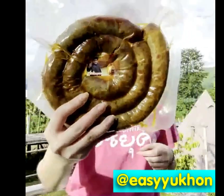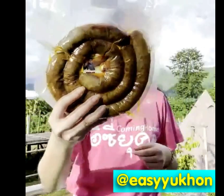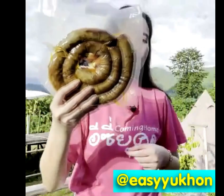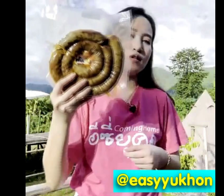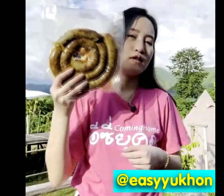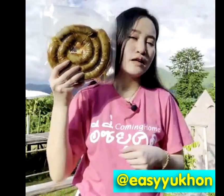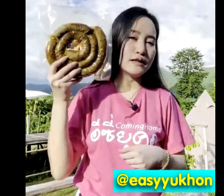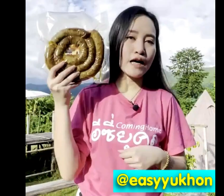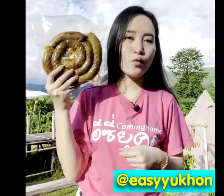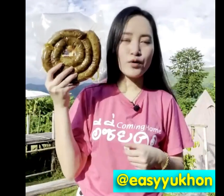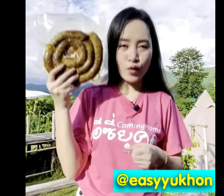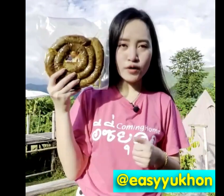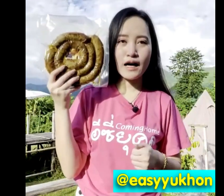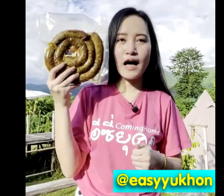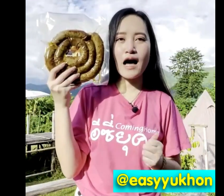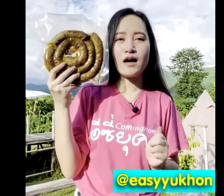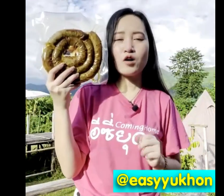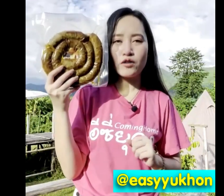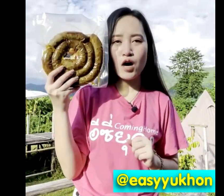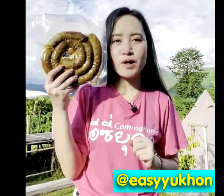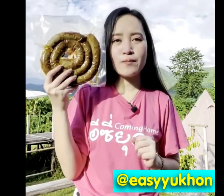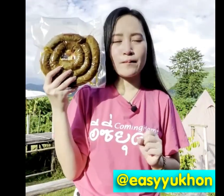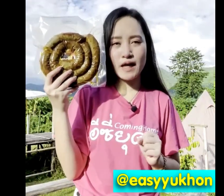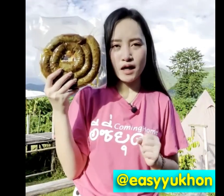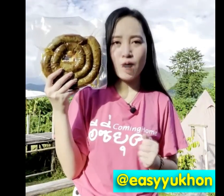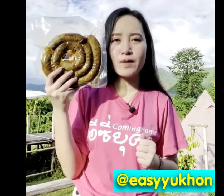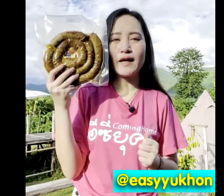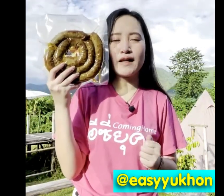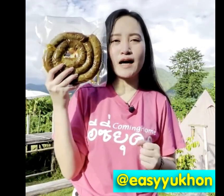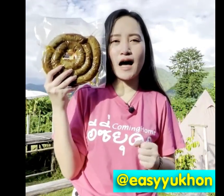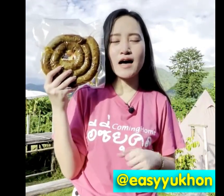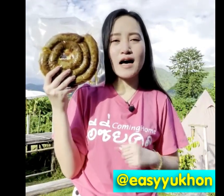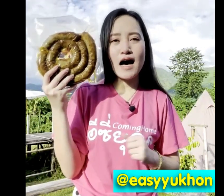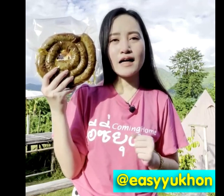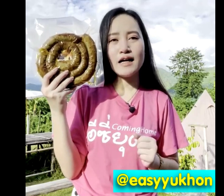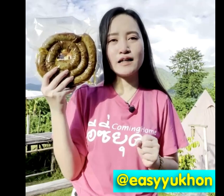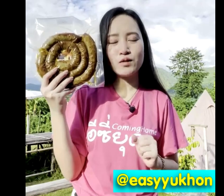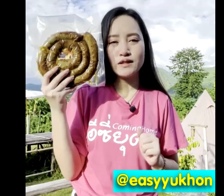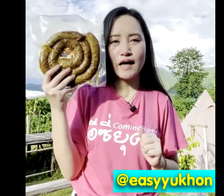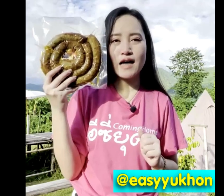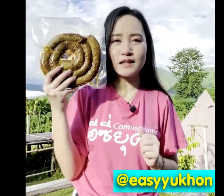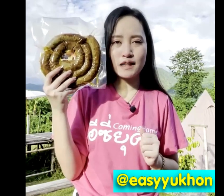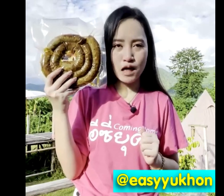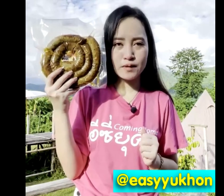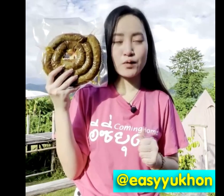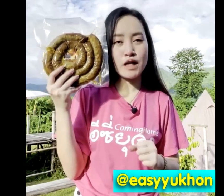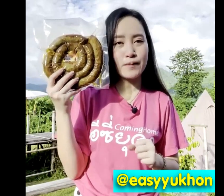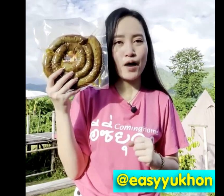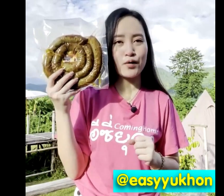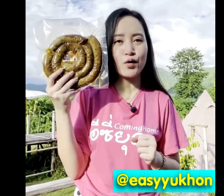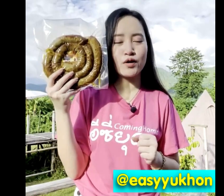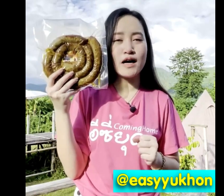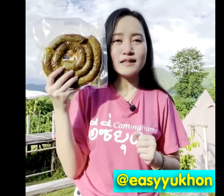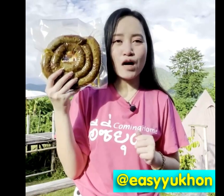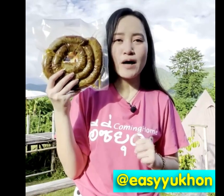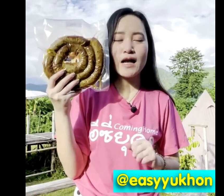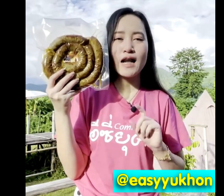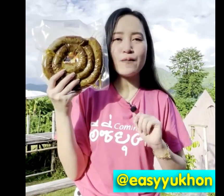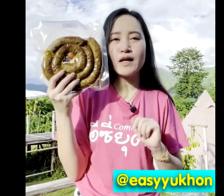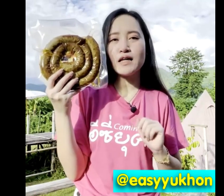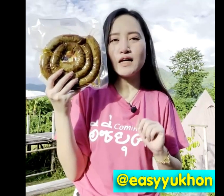มี่ถึงเมืองเลสเตอร์เชอร์ประเทศอังกฤษเมื่อปีที่ผ่านมาสำหรับเหตุการณ์ที่ทีมหมูป่าอะคาเดมี่ติ